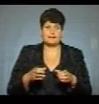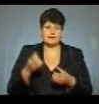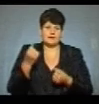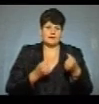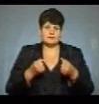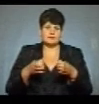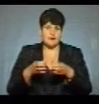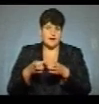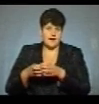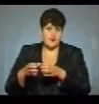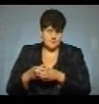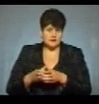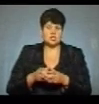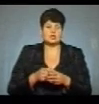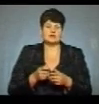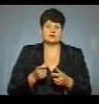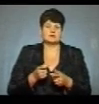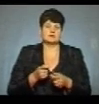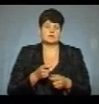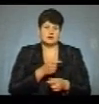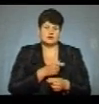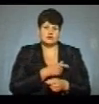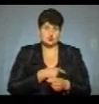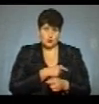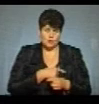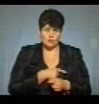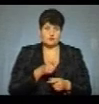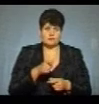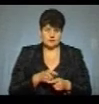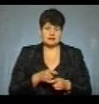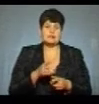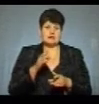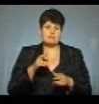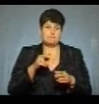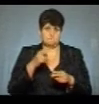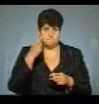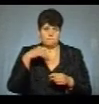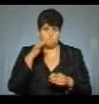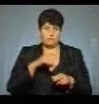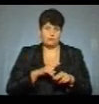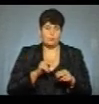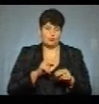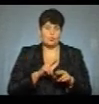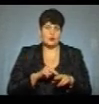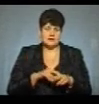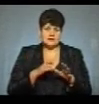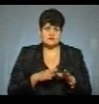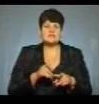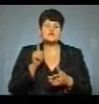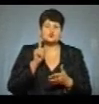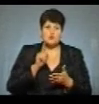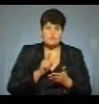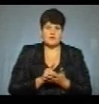на чергування, вони також і підзвітні начальнику ГУМП, в тому числі і патрульна поліція. Звичайно, патрульна поліція